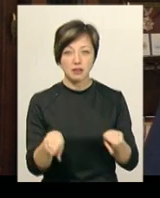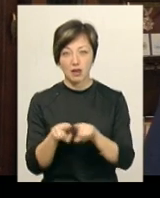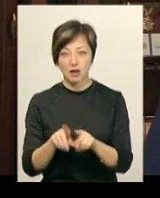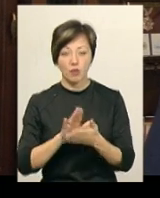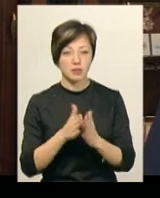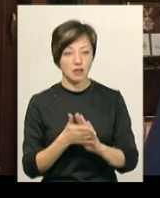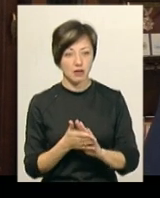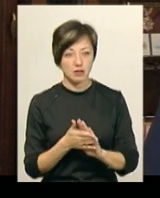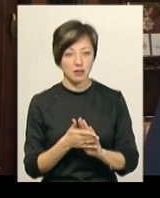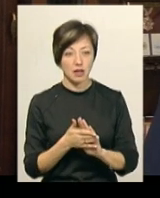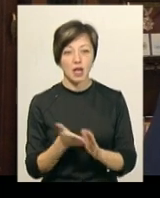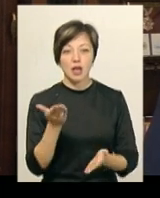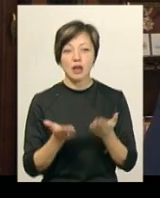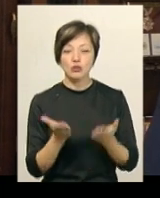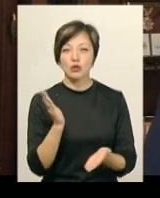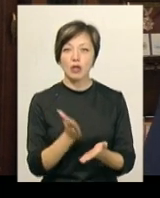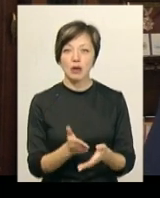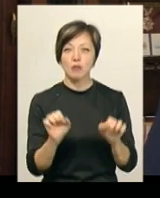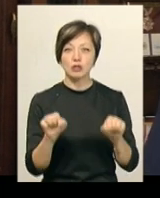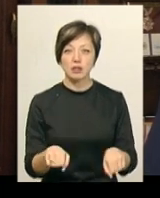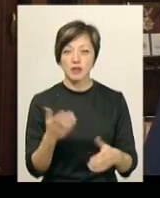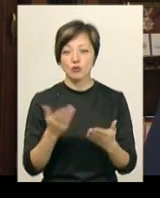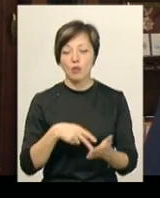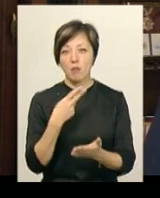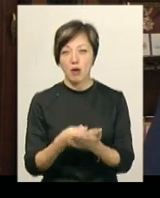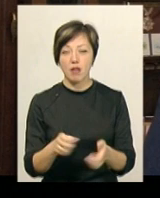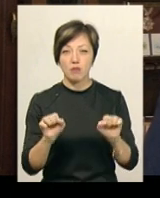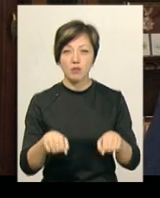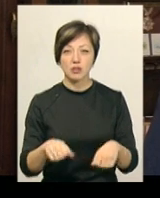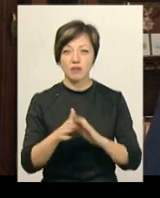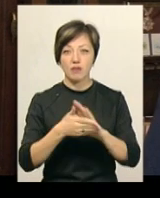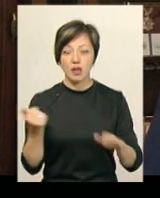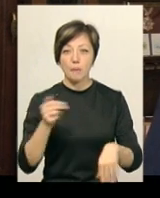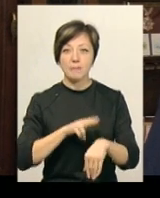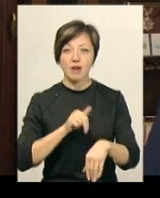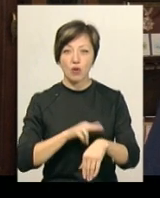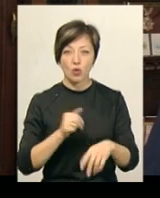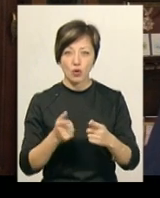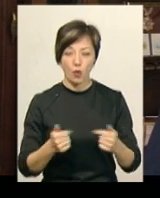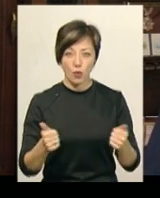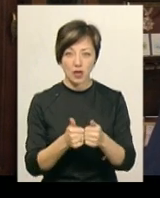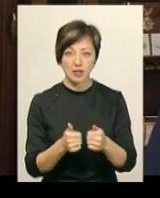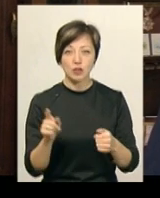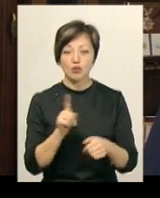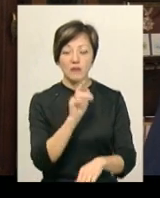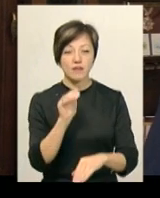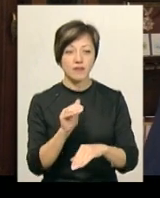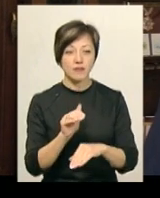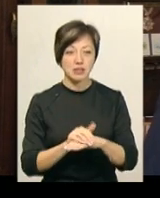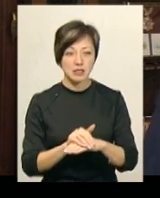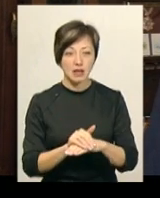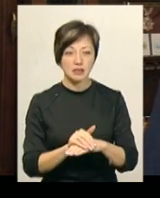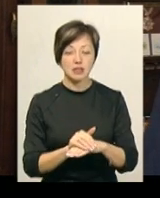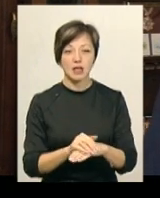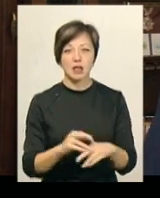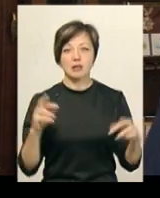обставинах. Якщо є можливість, якщо впала, можна викликати правоохоронні органи з метою фіксації саме